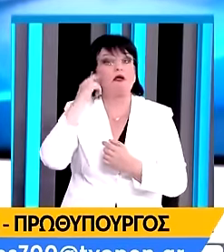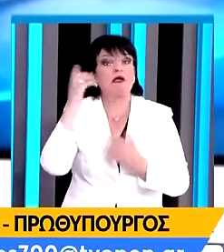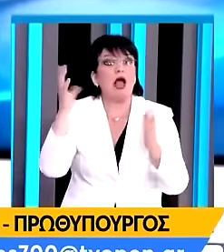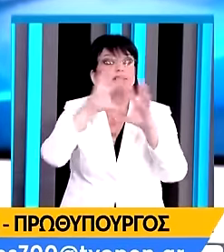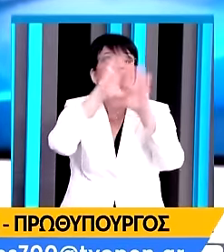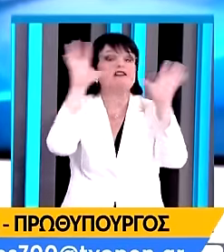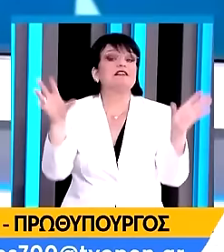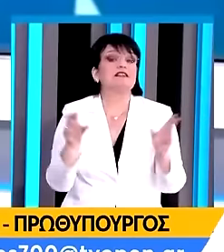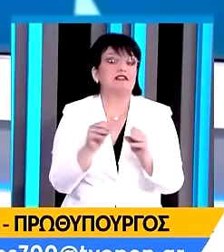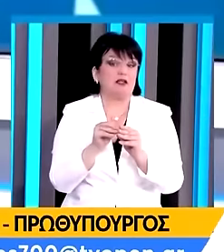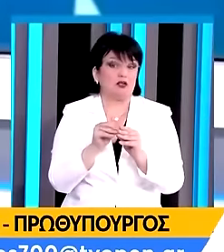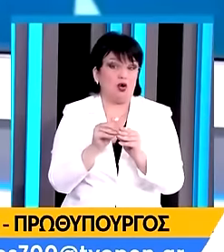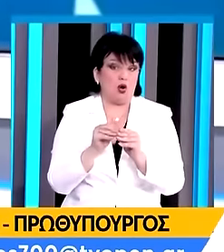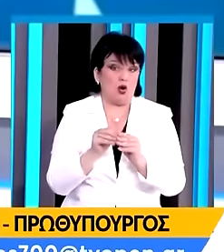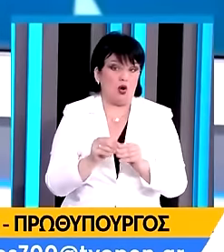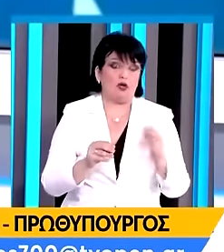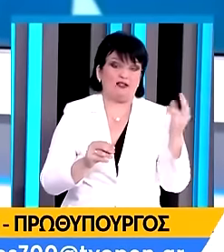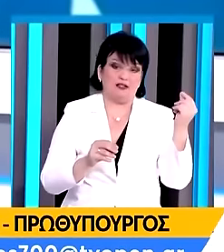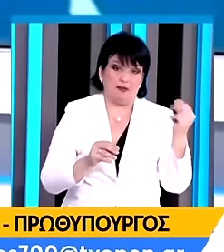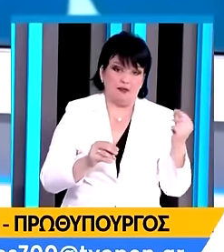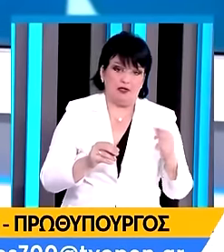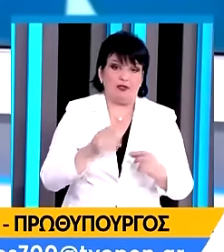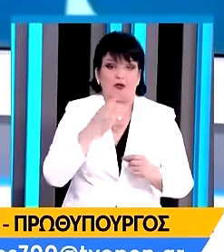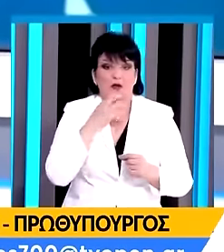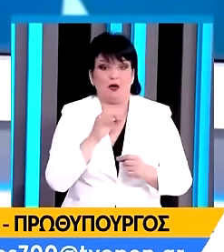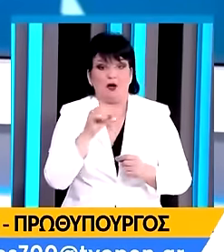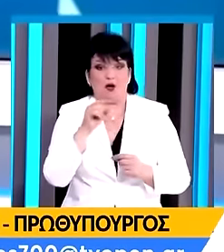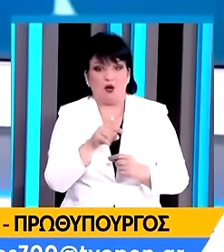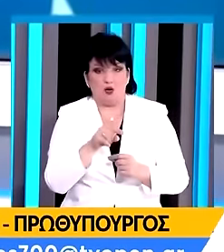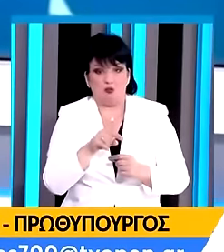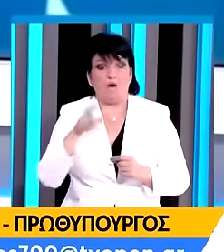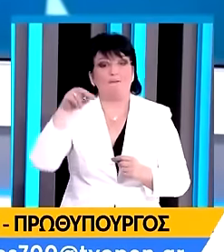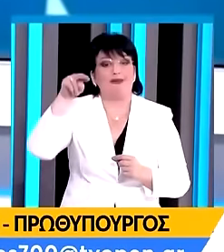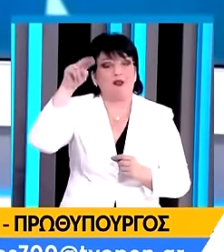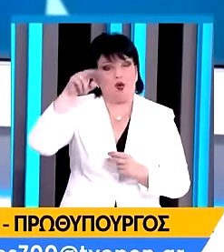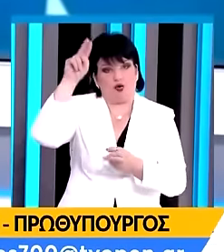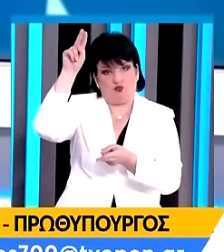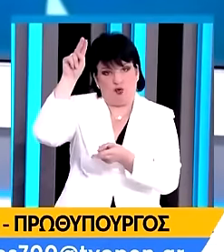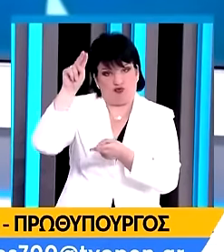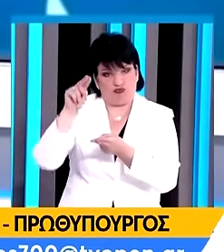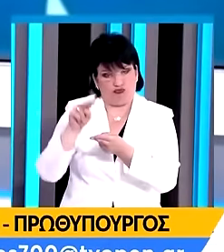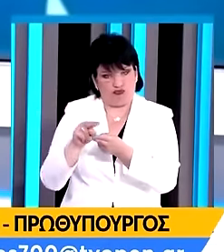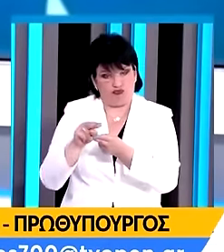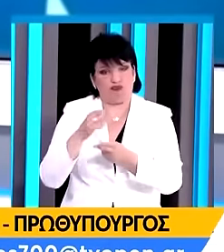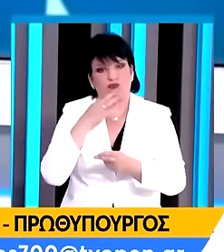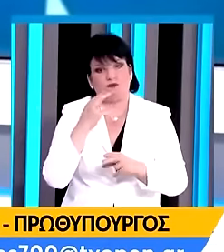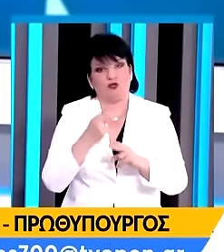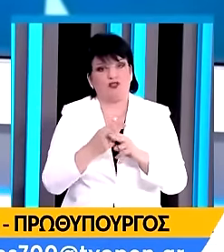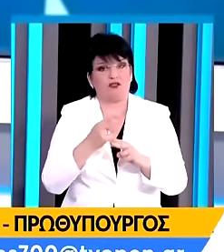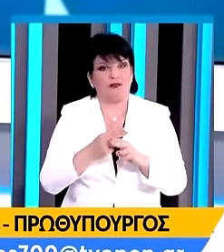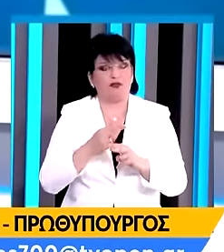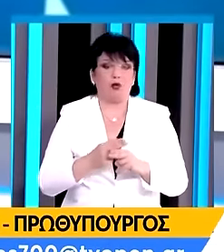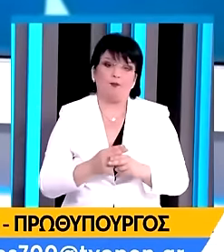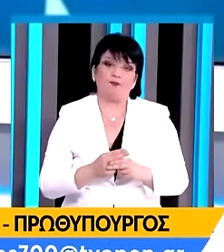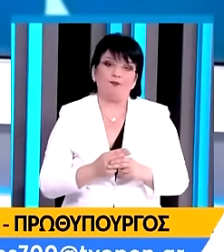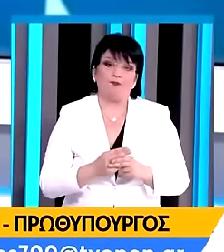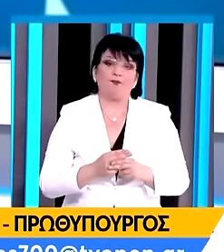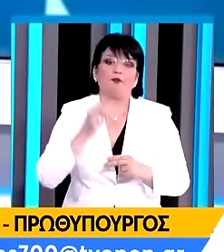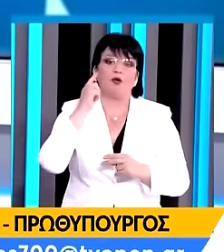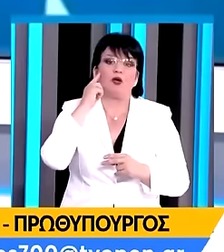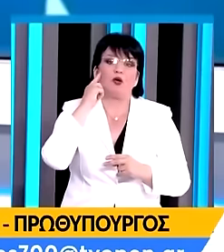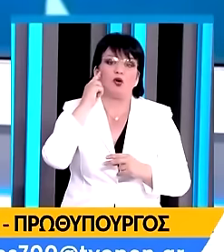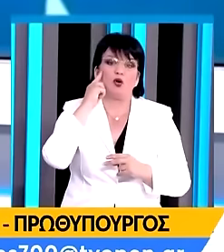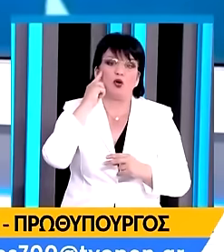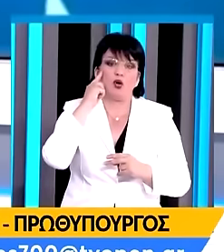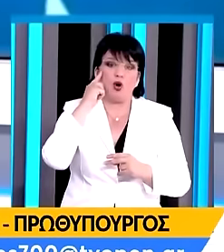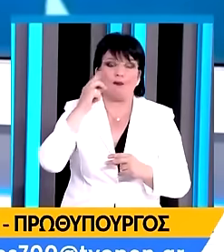Και όχι μόνο αυτό, η μείωση των τιμών πια είναι μια πραγματικότητα. Η μείωση του πληθωρισμού είναι μια πραγματικότητα, όχι η μείωση των τιμών. Νομίζω ότι τα χειρότερα